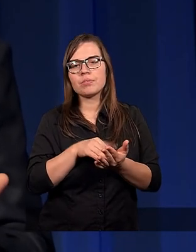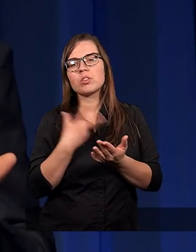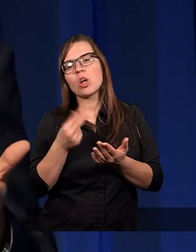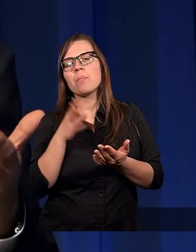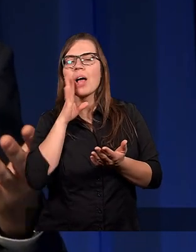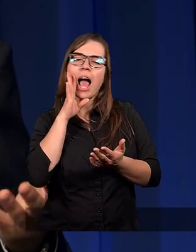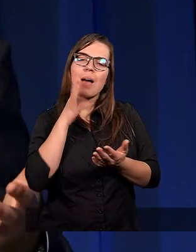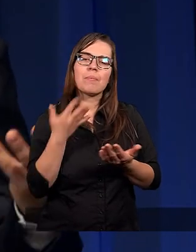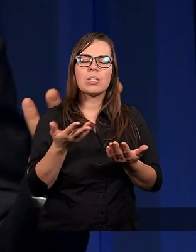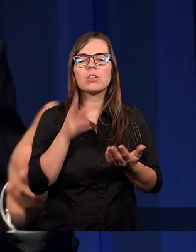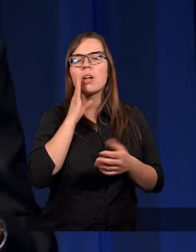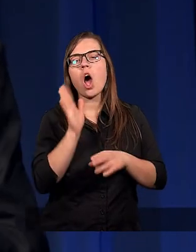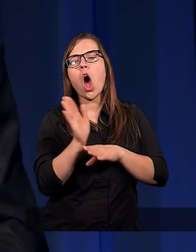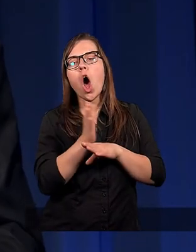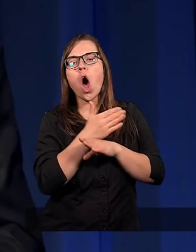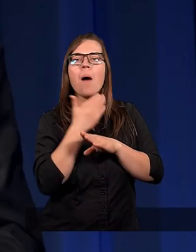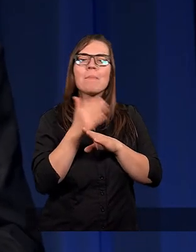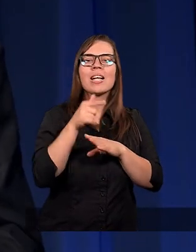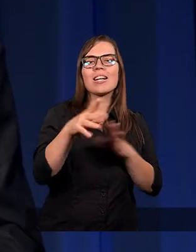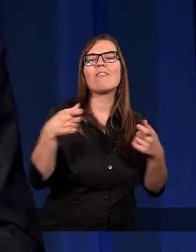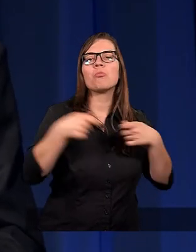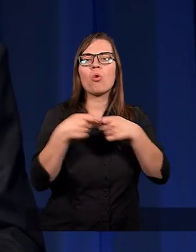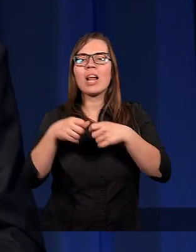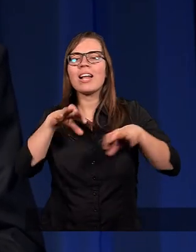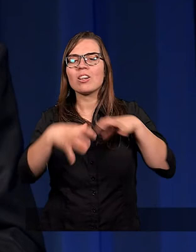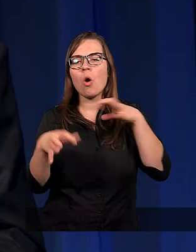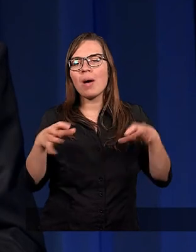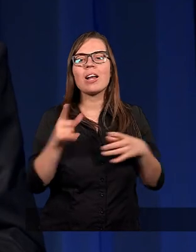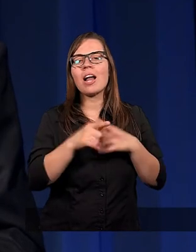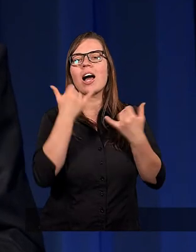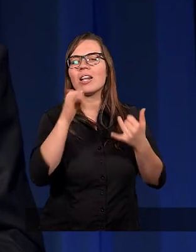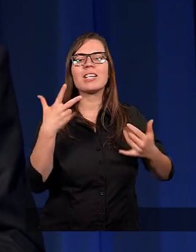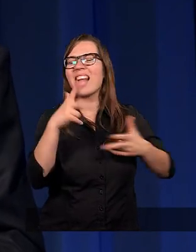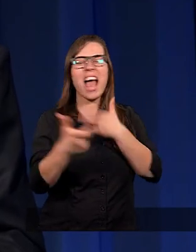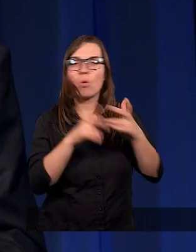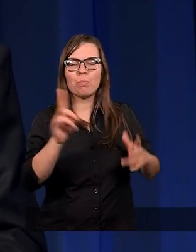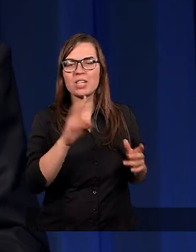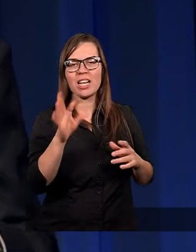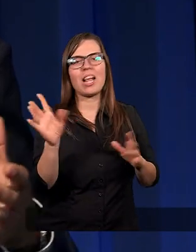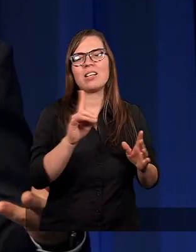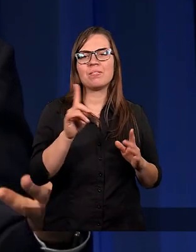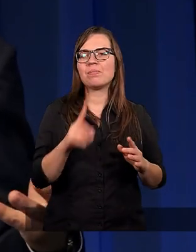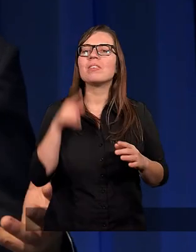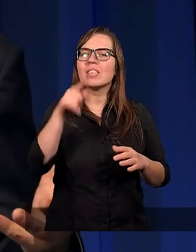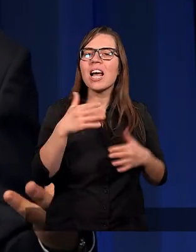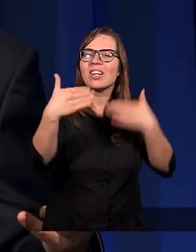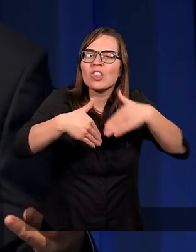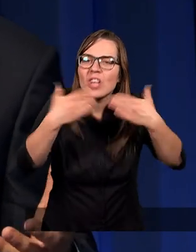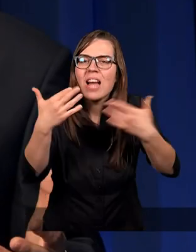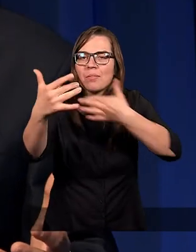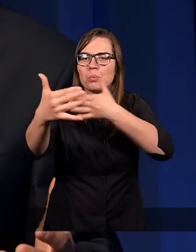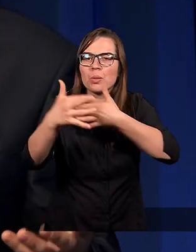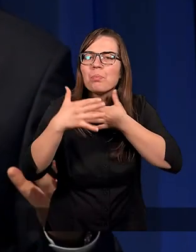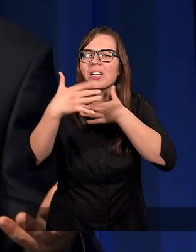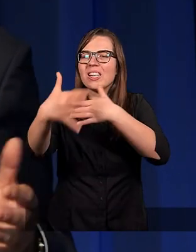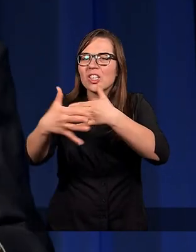no jakby tak, omijać te wspólne zgromadzenia, ale apostoł mówi: nie róbcie tak. Ten dzień się przybliża, potrzebujemy